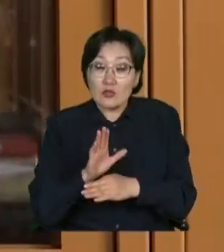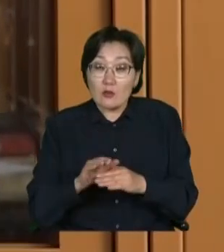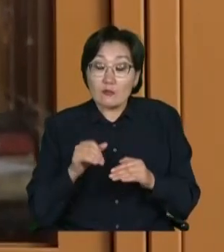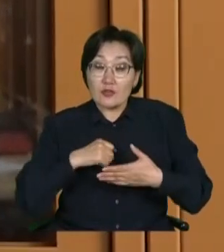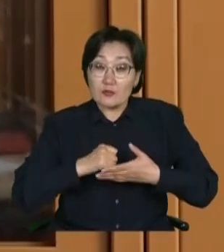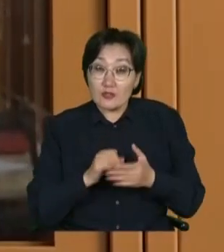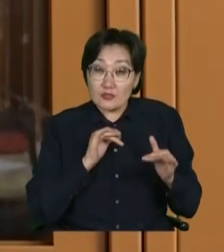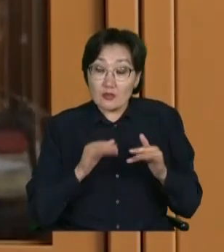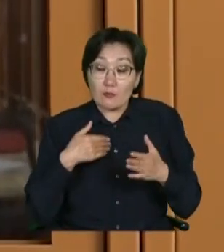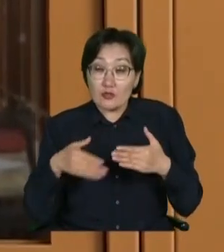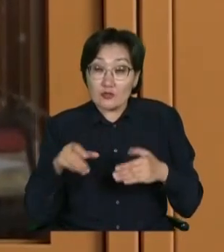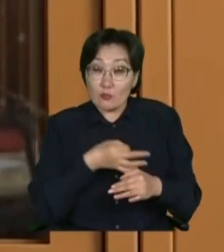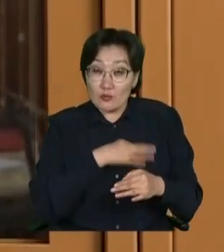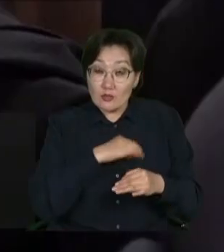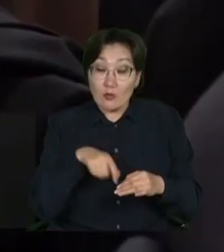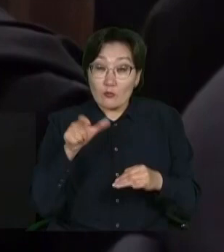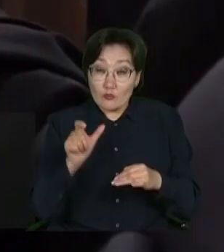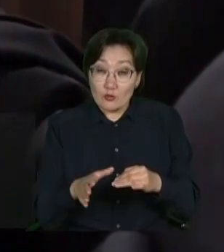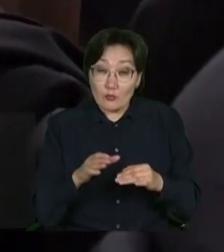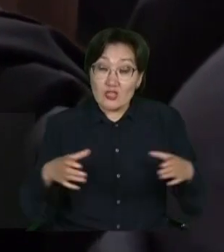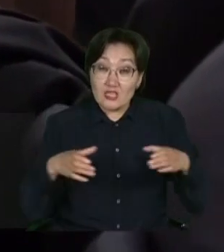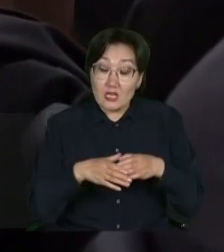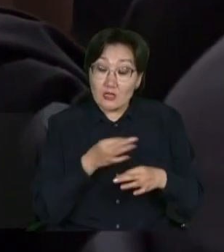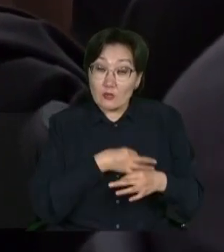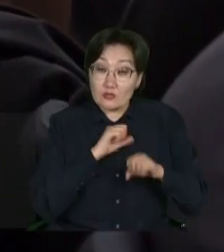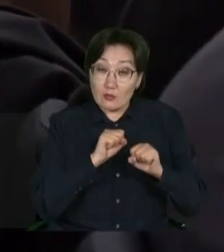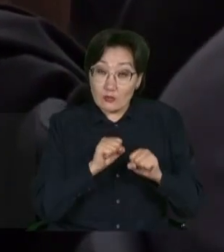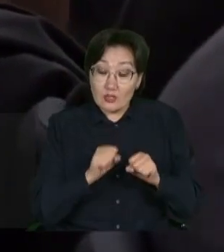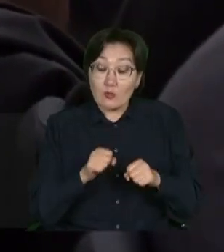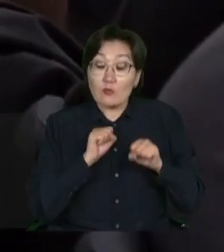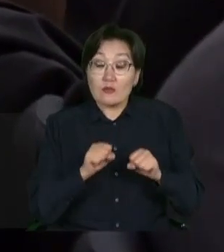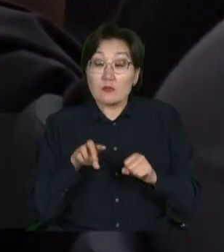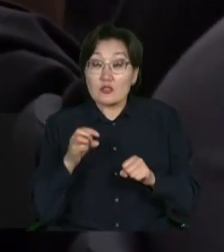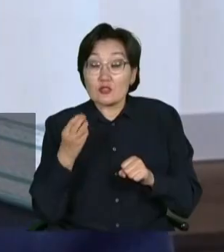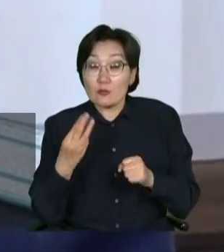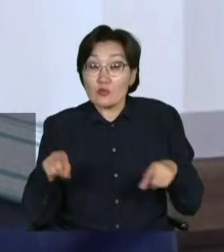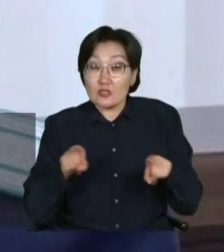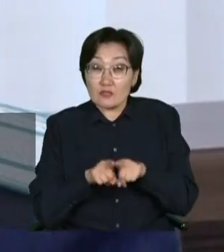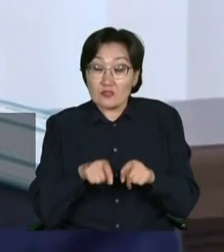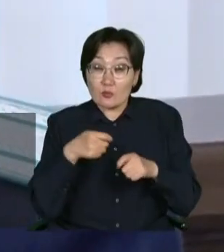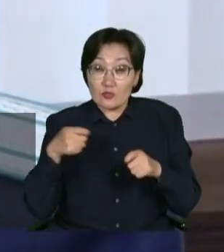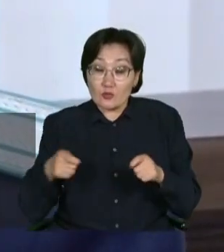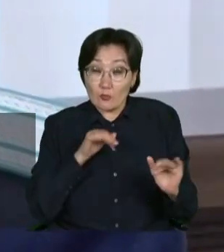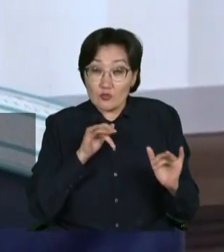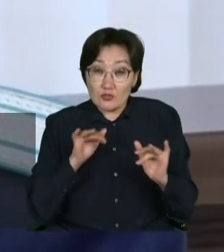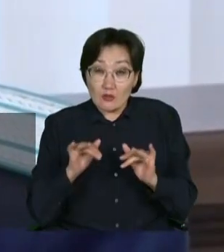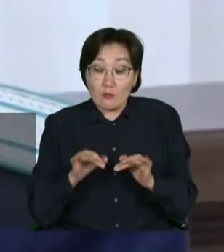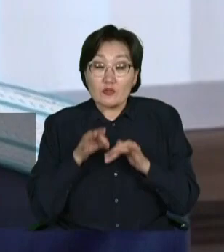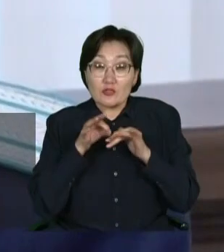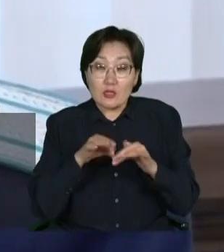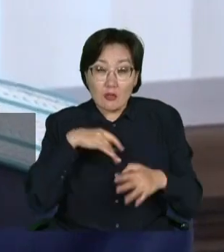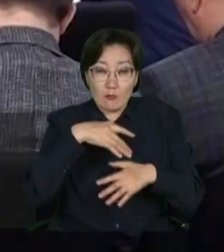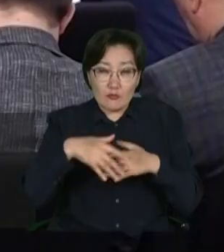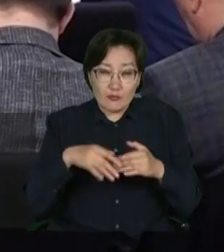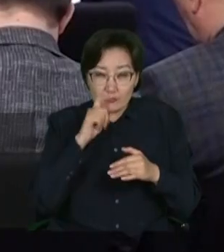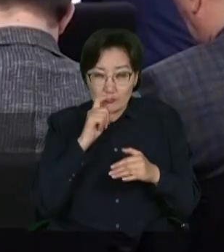отношении Ерлана Газмыжанова будут в коллегии адвокатов. По ее мнению, защитник Бишимбаева также затягивал процесс и вводил в